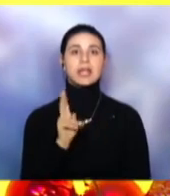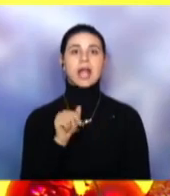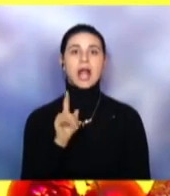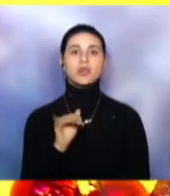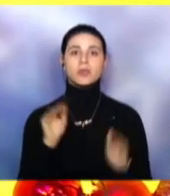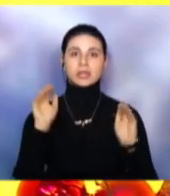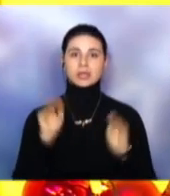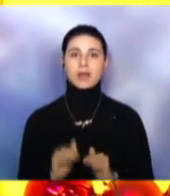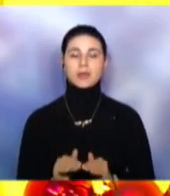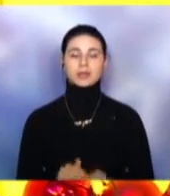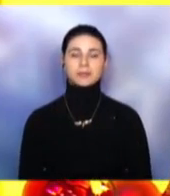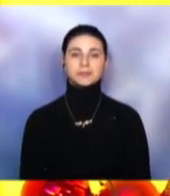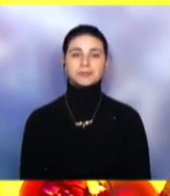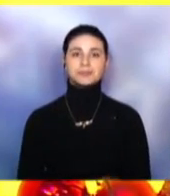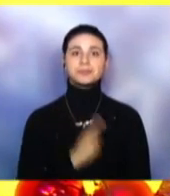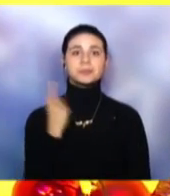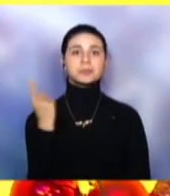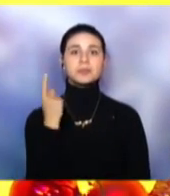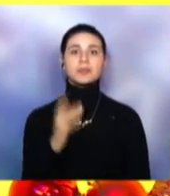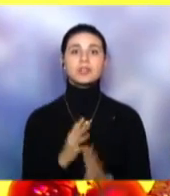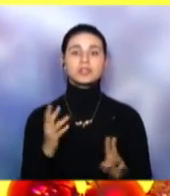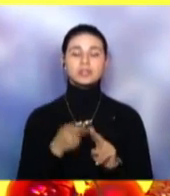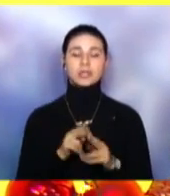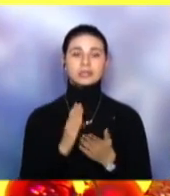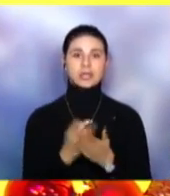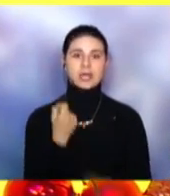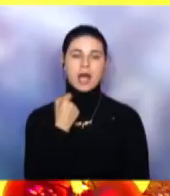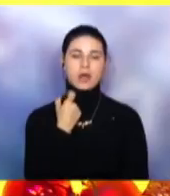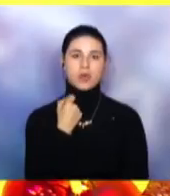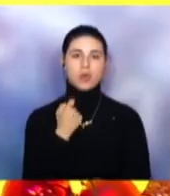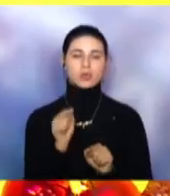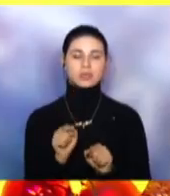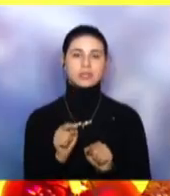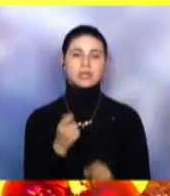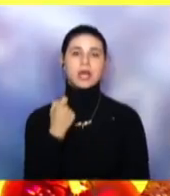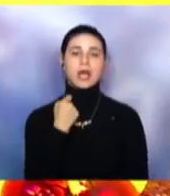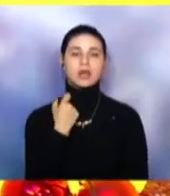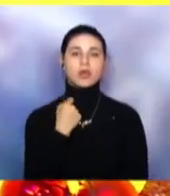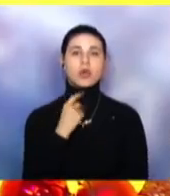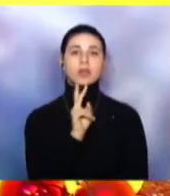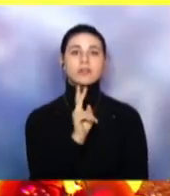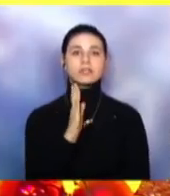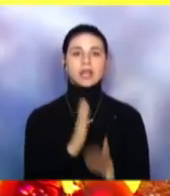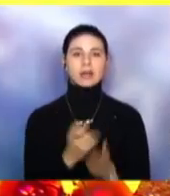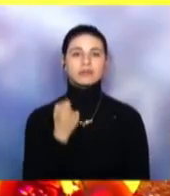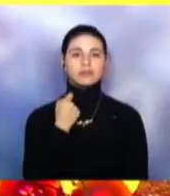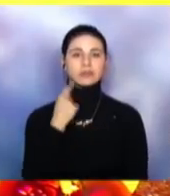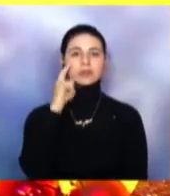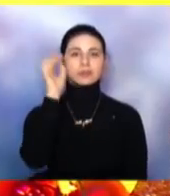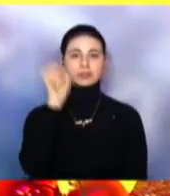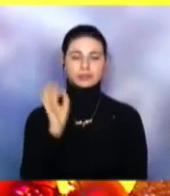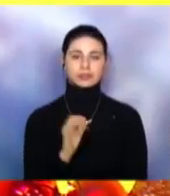დარღვევას. პირველ რიგში ეს გახლავთ ალკოჰოლი. აღმოჩნდა, რომ ალკოჰოლის სისტემატური მოხმარება რამდენიმე